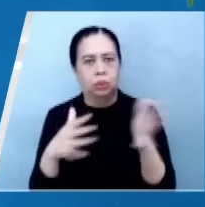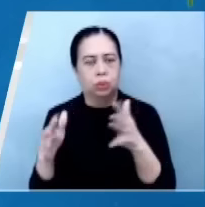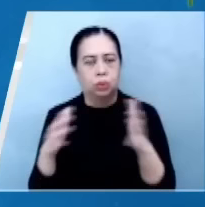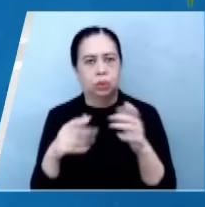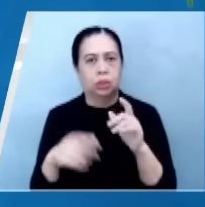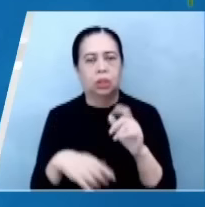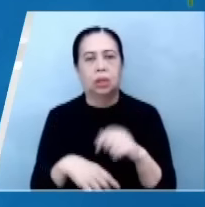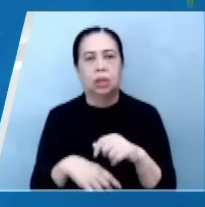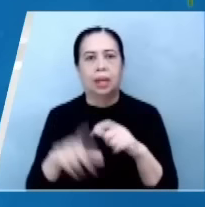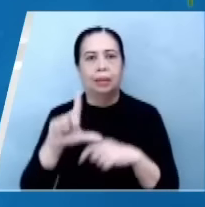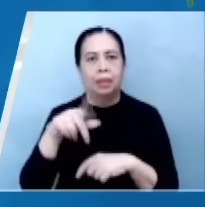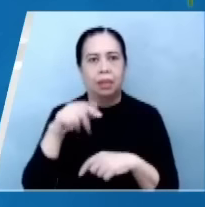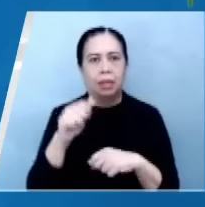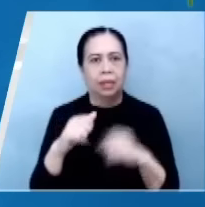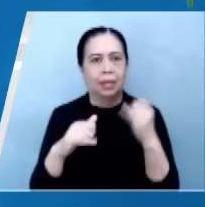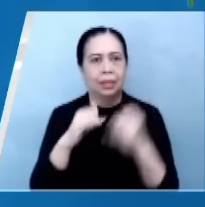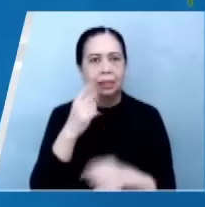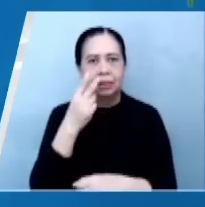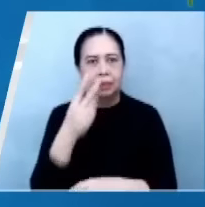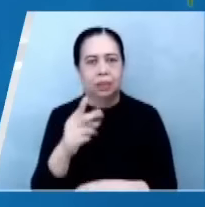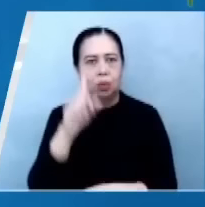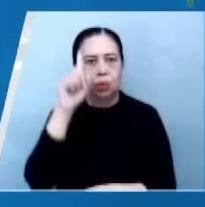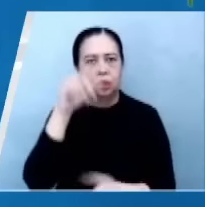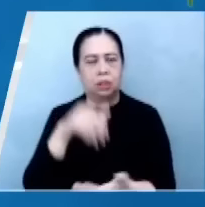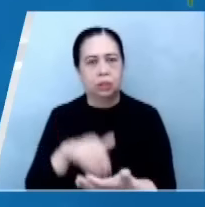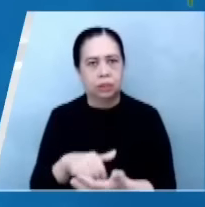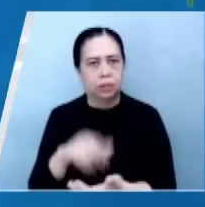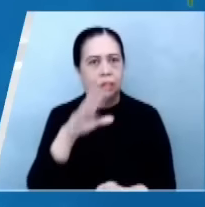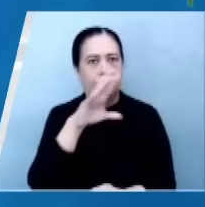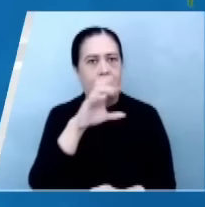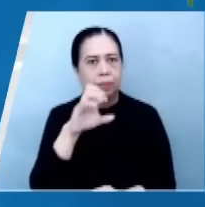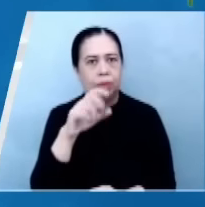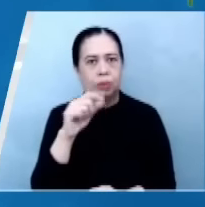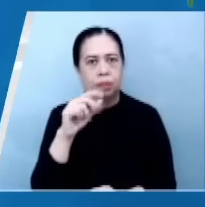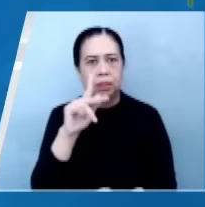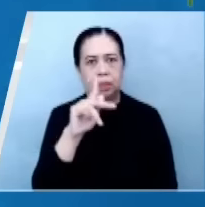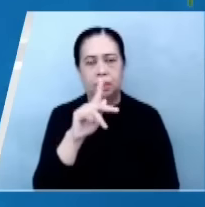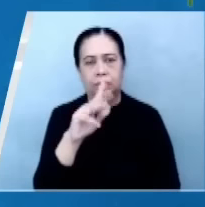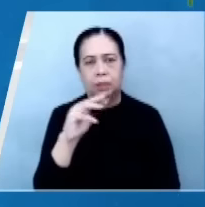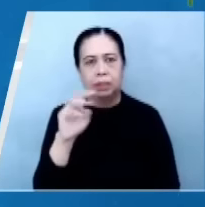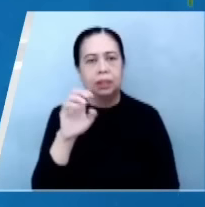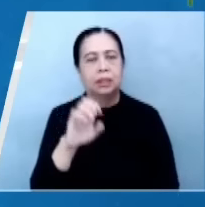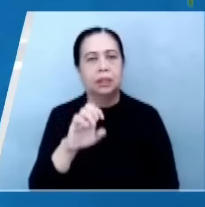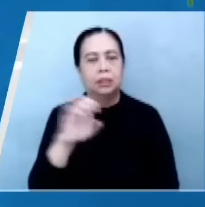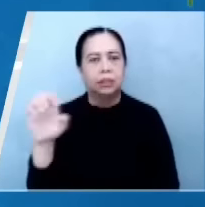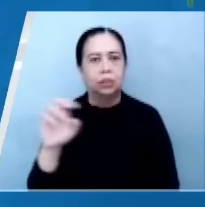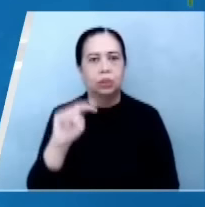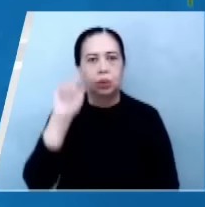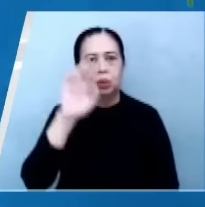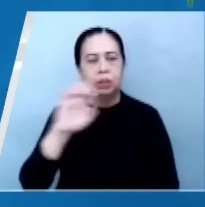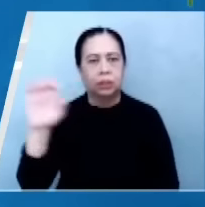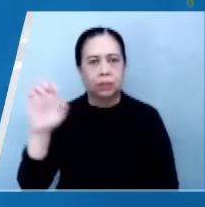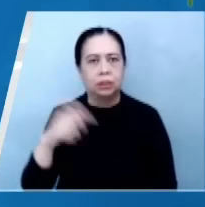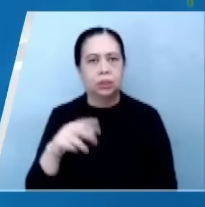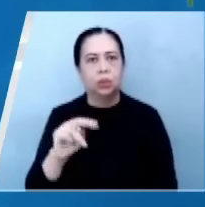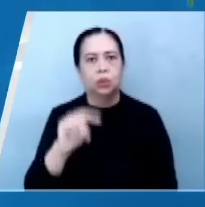LPA na huling namataan 1,520 kilometers east-northeast of extreme northern Luzon. Sa ngayon, wala